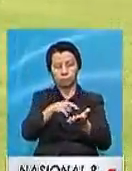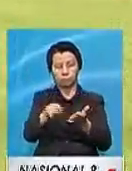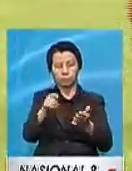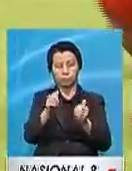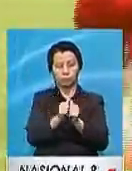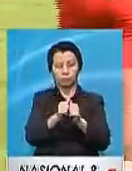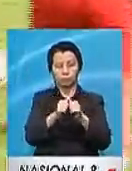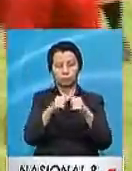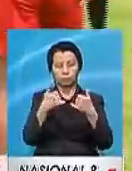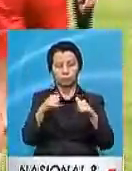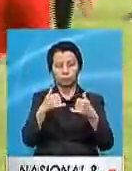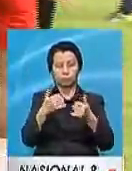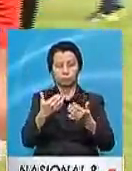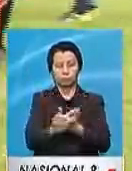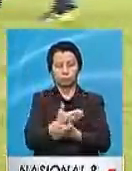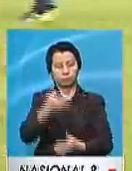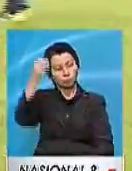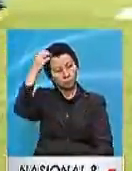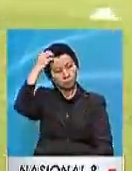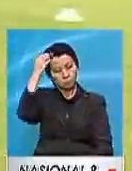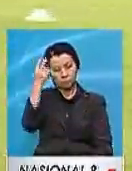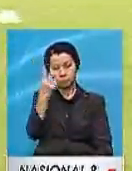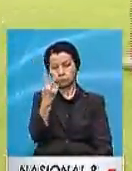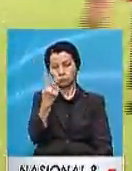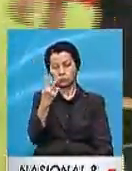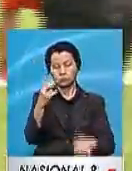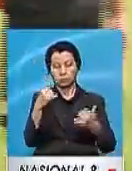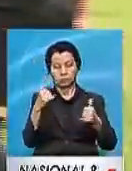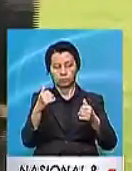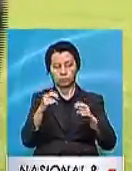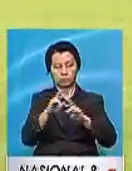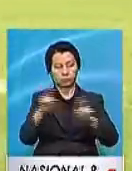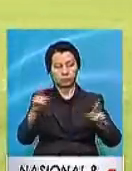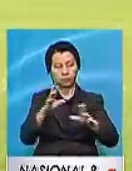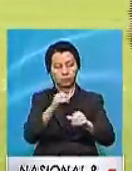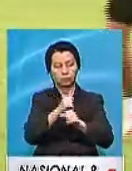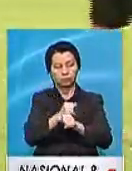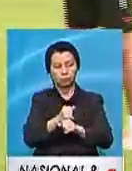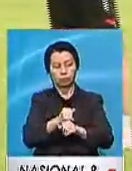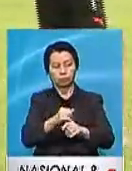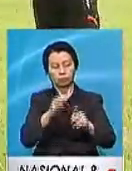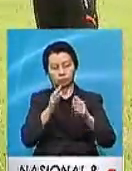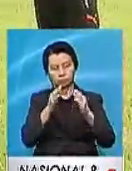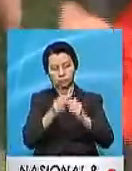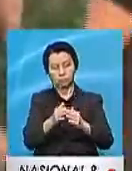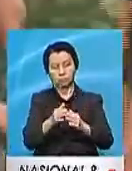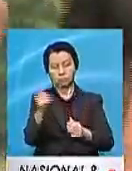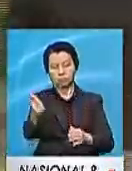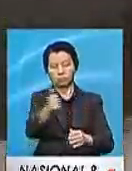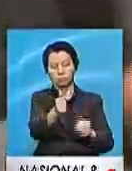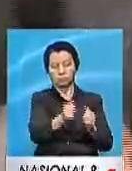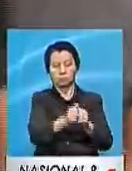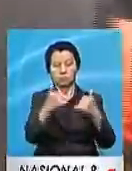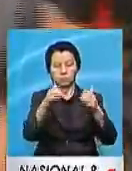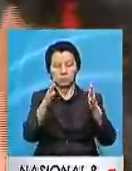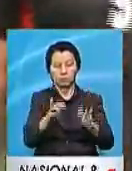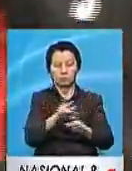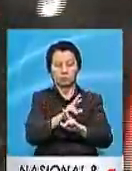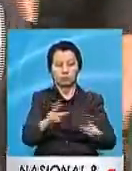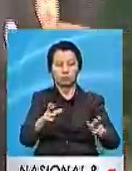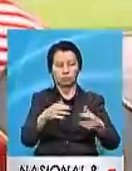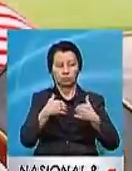bersama pasukan baharu mereka Selangor malah keduadua pemain ini bersedia merebut posisi masing-masing dengan pemain sedia